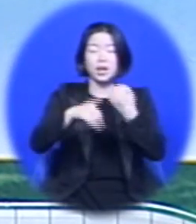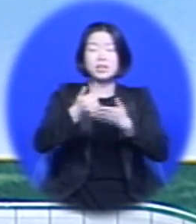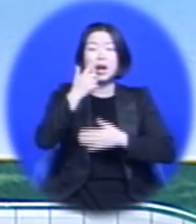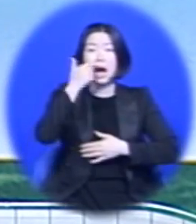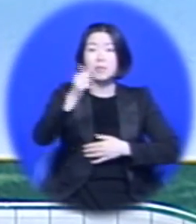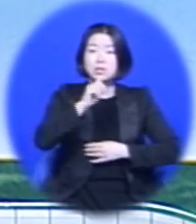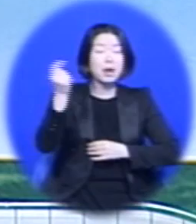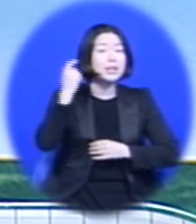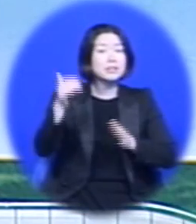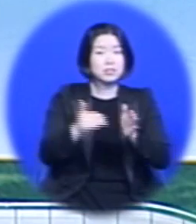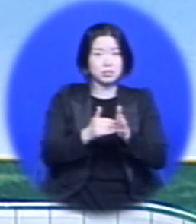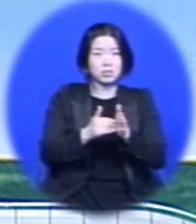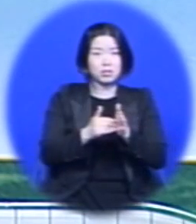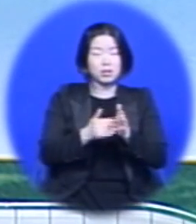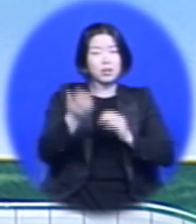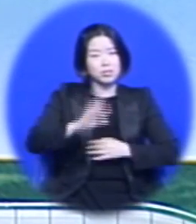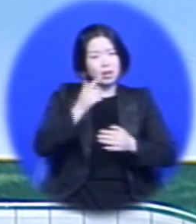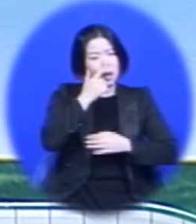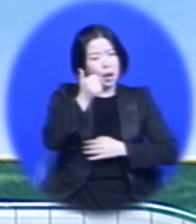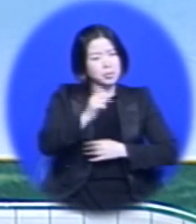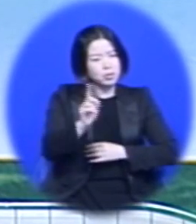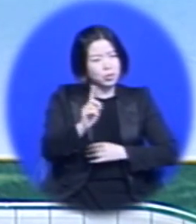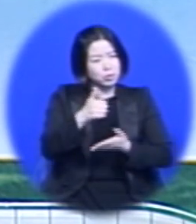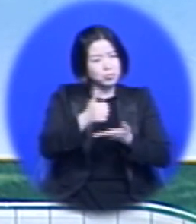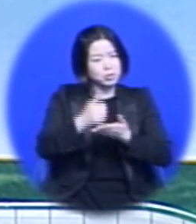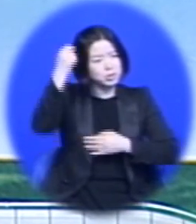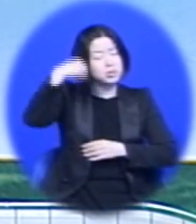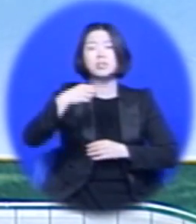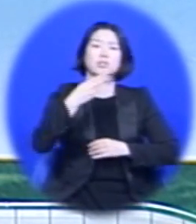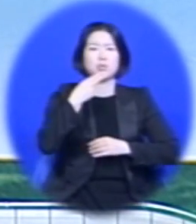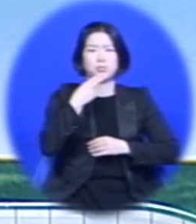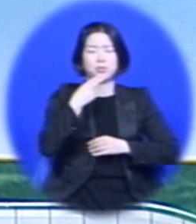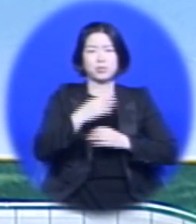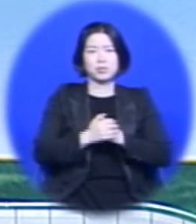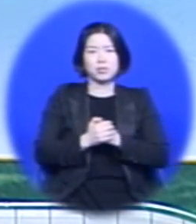들었어요. 근데 아버지가 어떤 분인지 느낌이 없는 거예요.